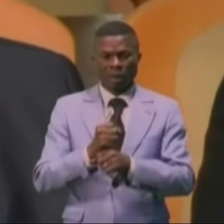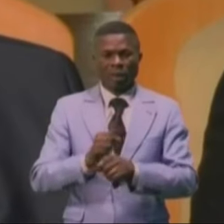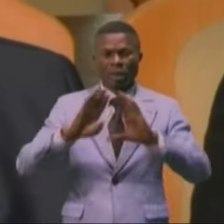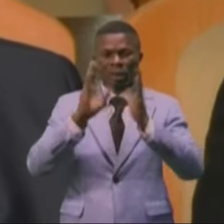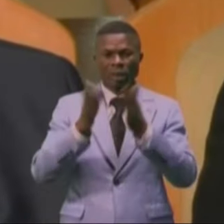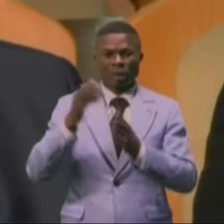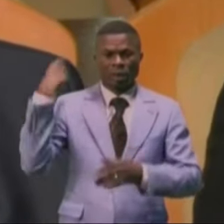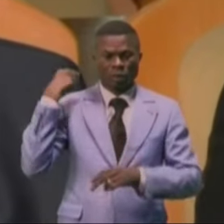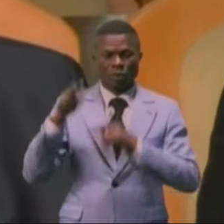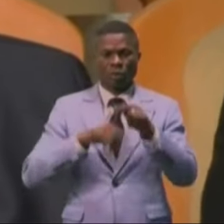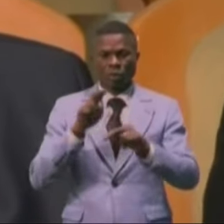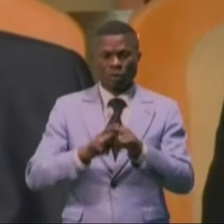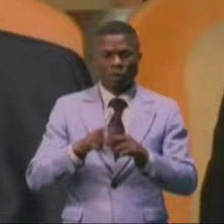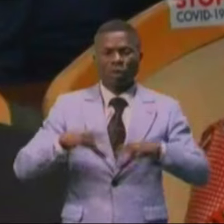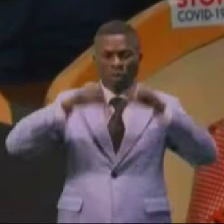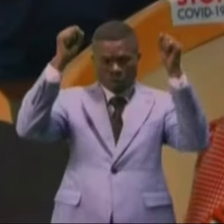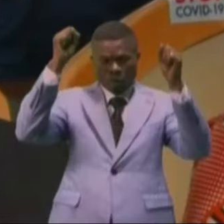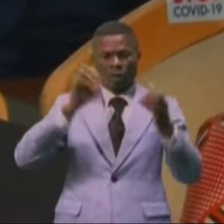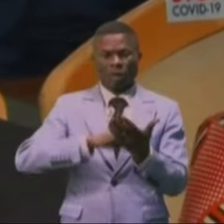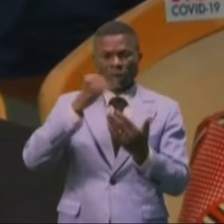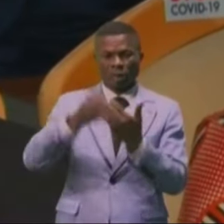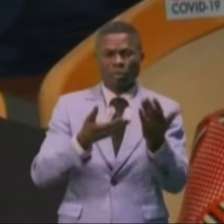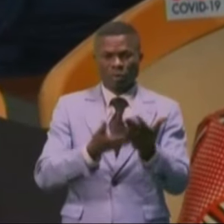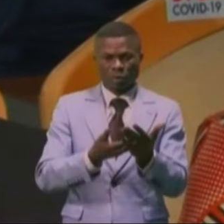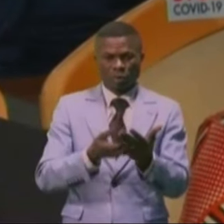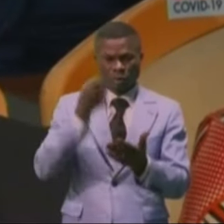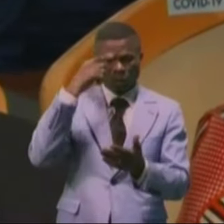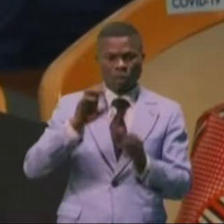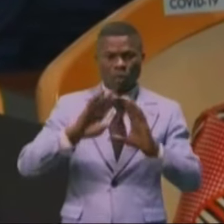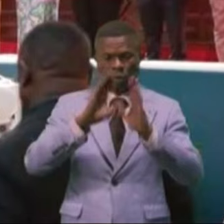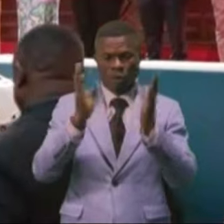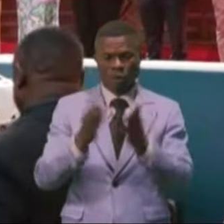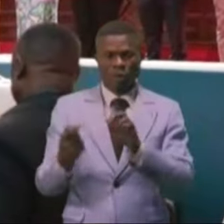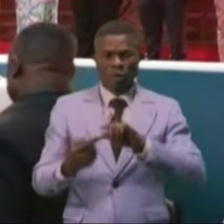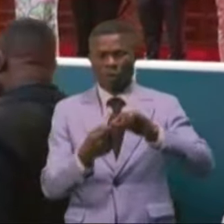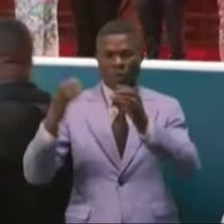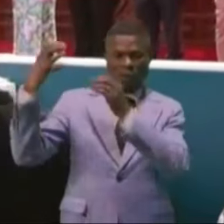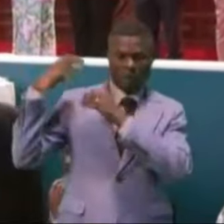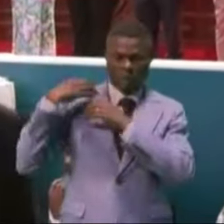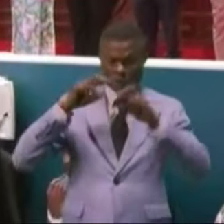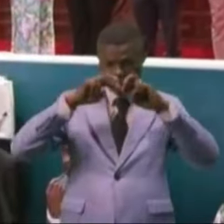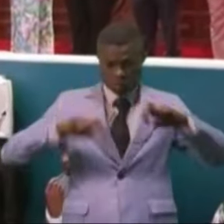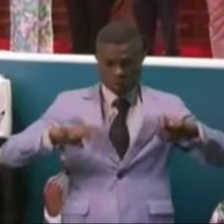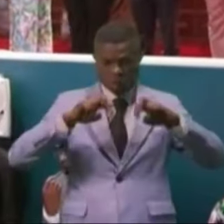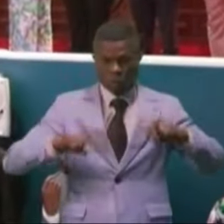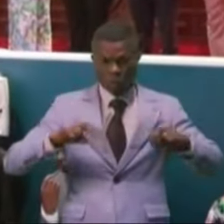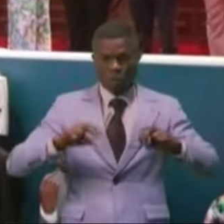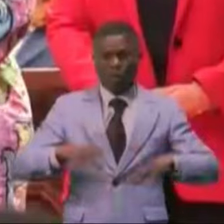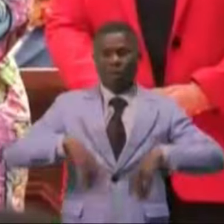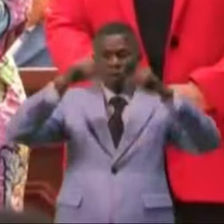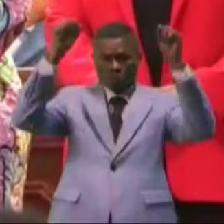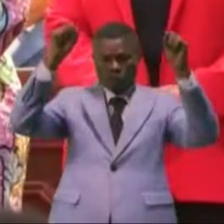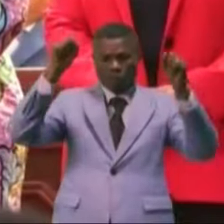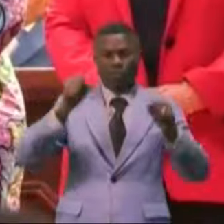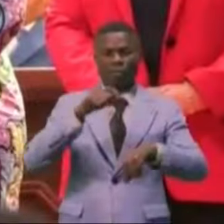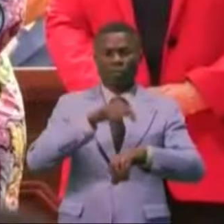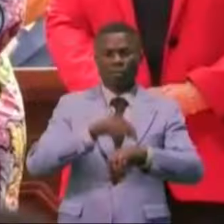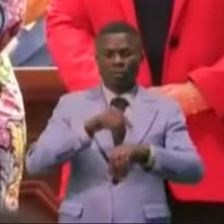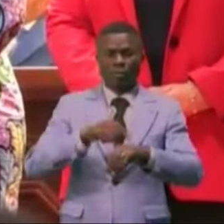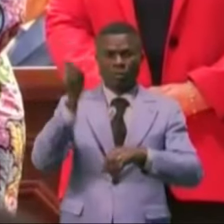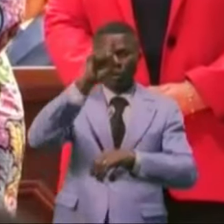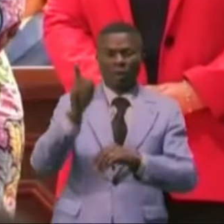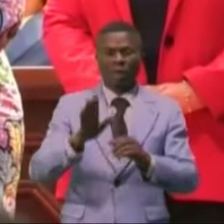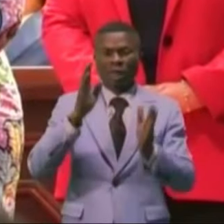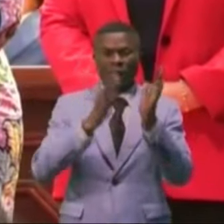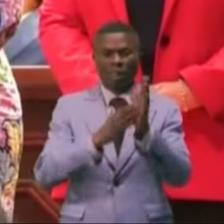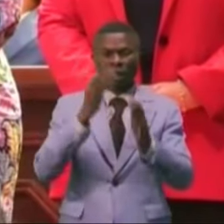représentation nationale l'adoption de ce projet. Quant à la commission spéciale chargée de la vérification et la validation des mandats des 39